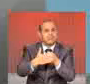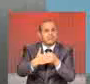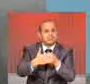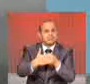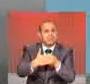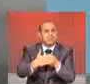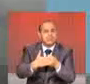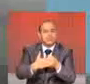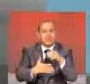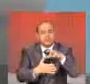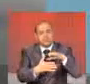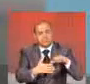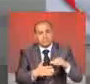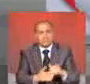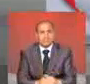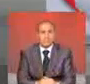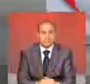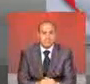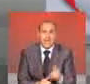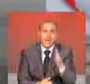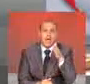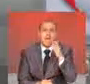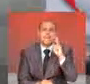ترفع علم بنما.